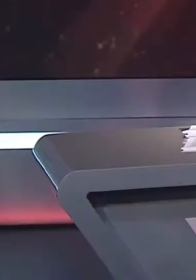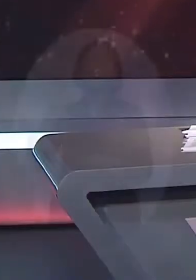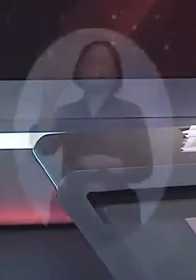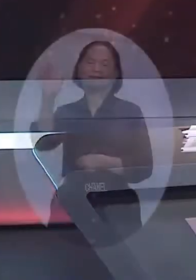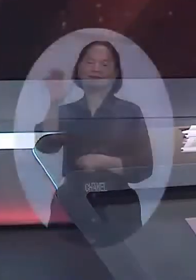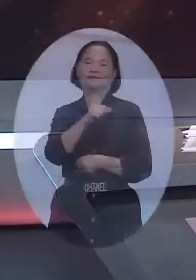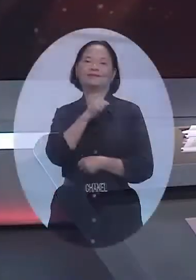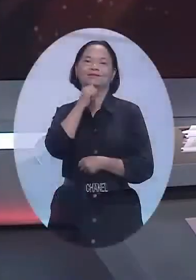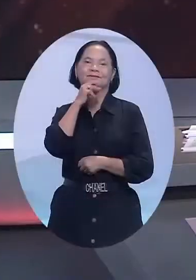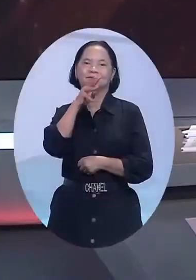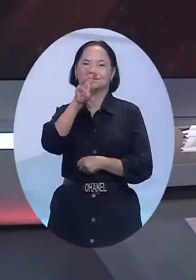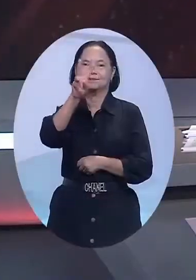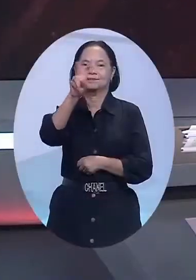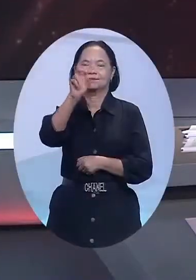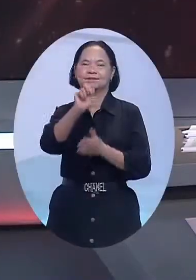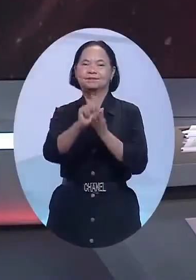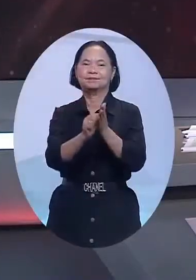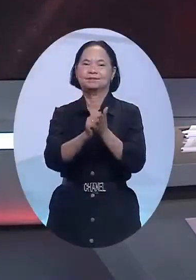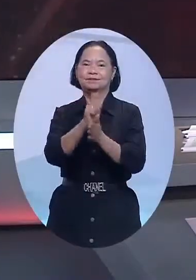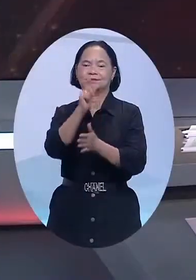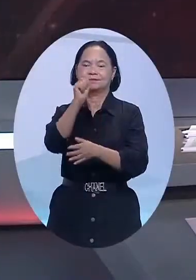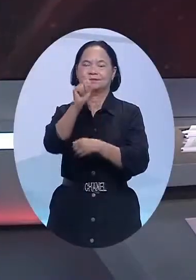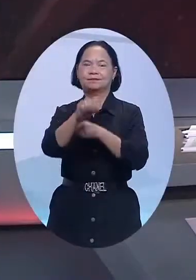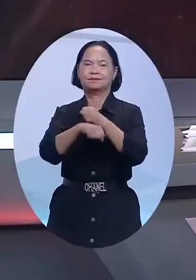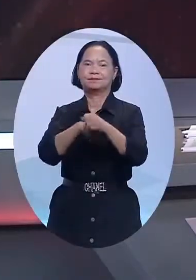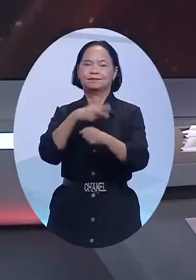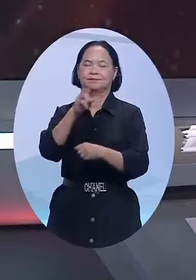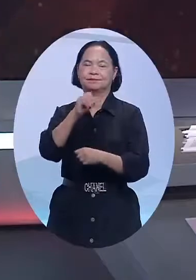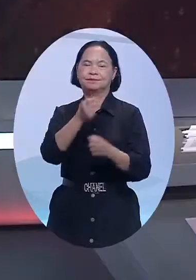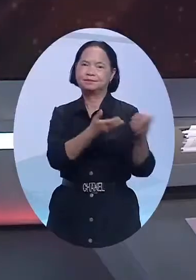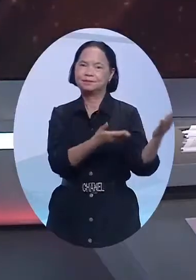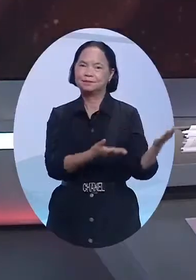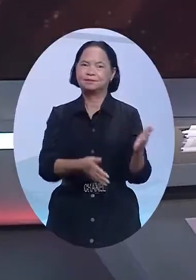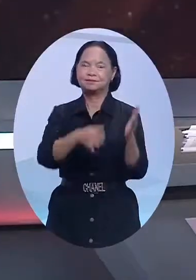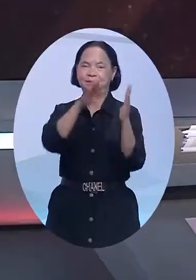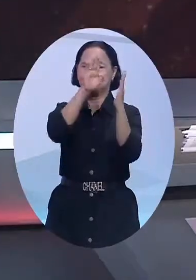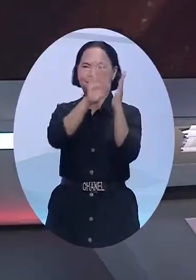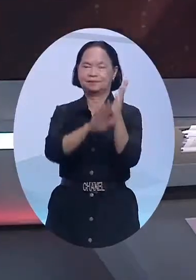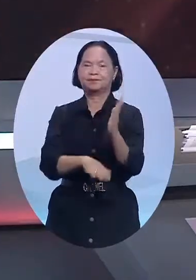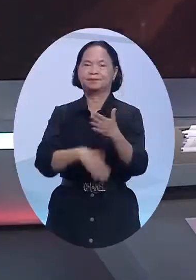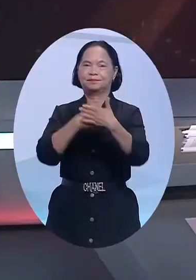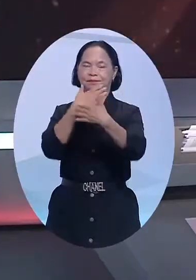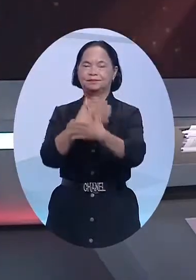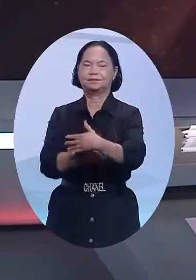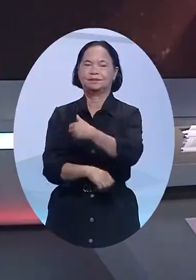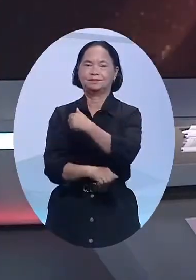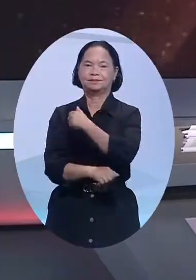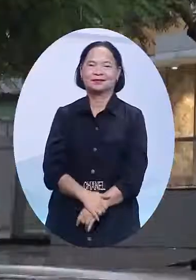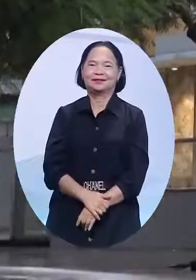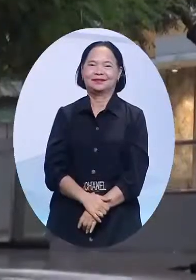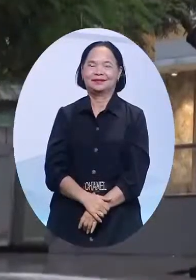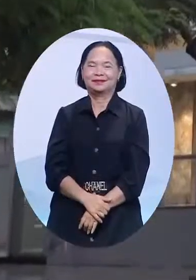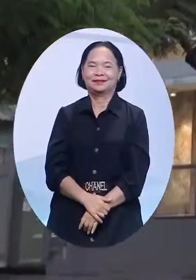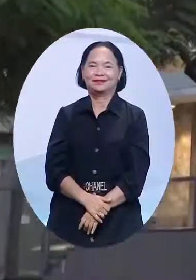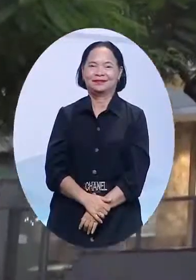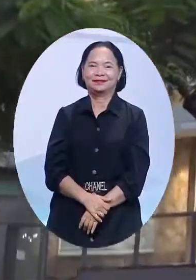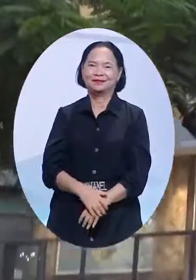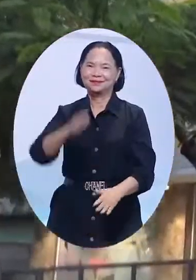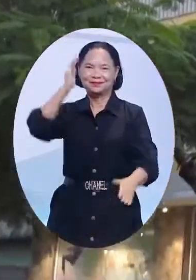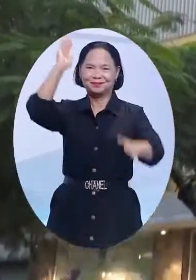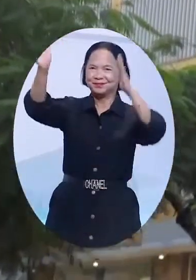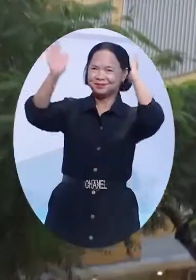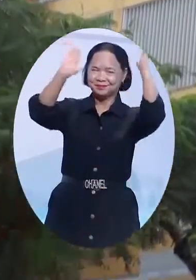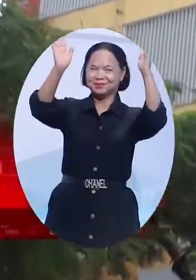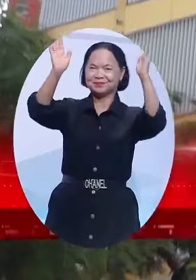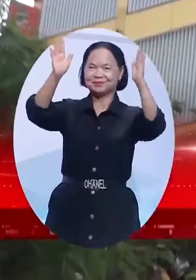Kính chào quý vị, hôm nay thứ ba ngày 20 tháng 10 năm 2020, mời quý vị theo dõi bản tin buổi trưa của Đài Truyền hình Thành phố Hồ Chí Minh. Chào mừng ngày Phụ